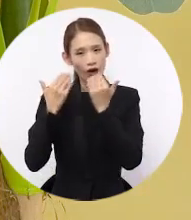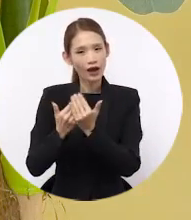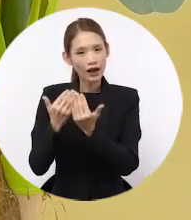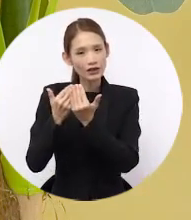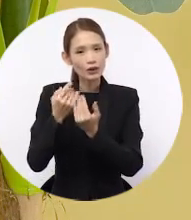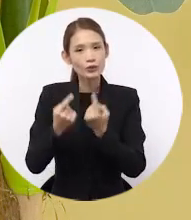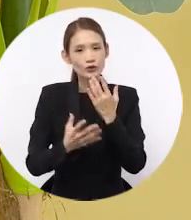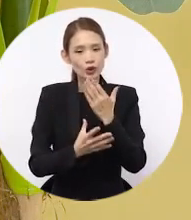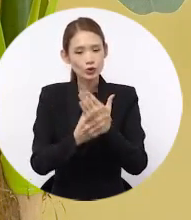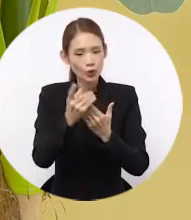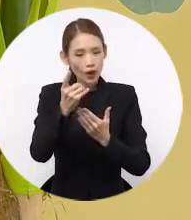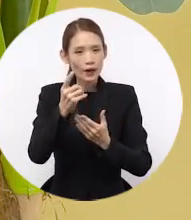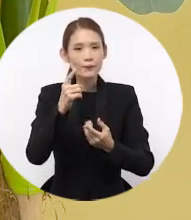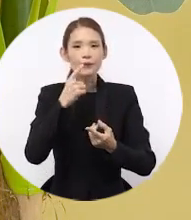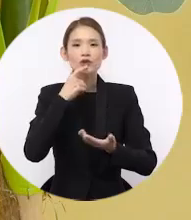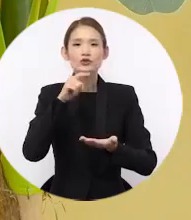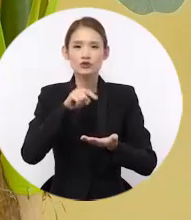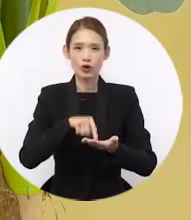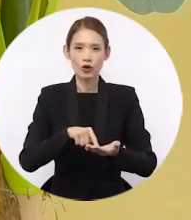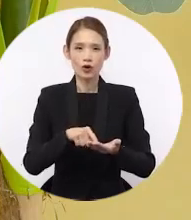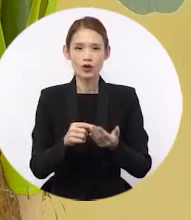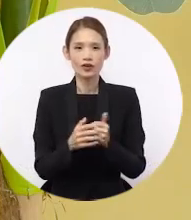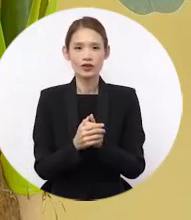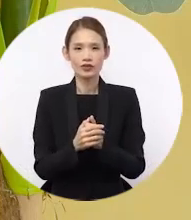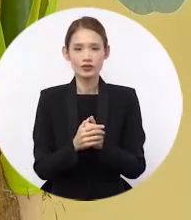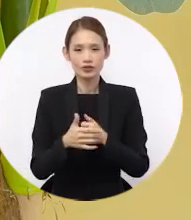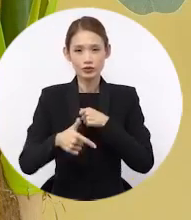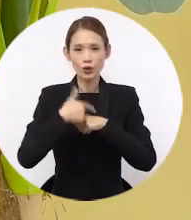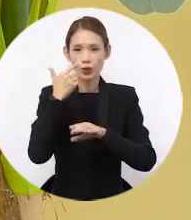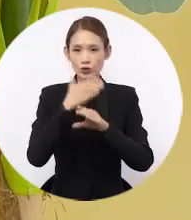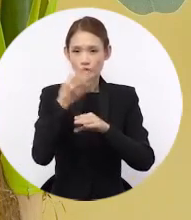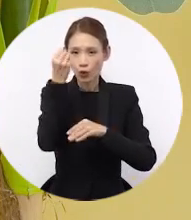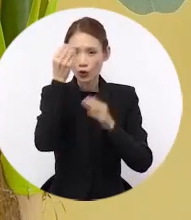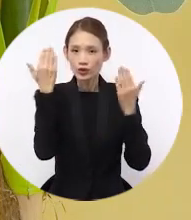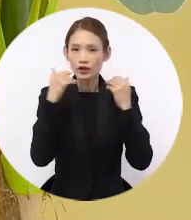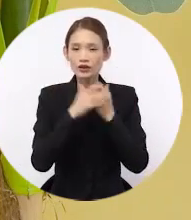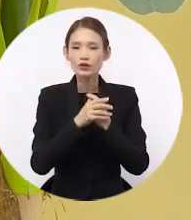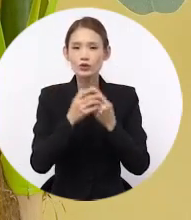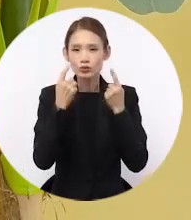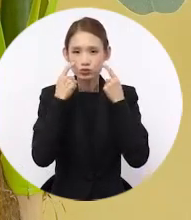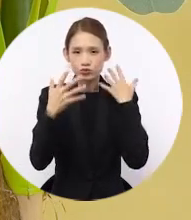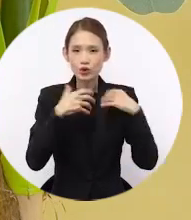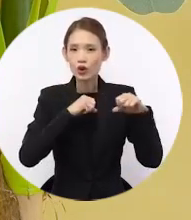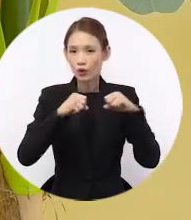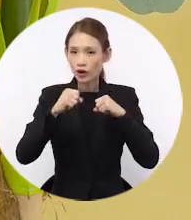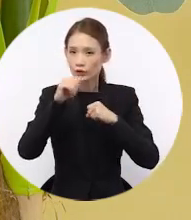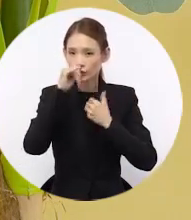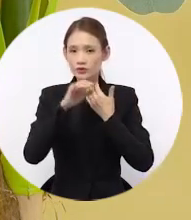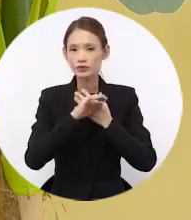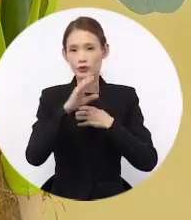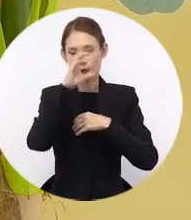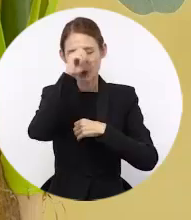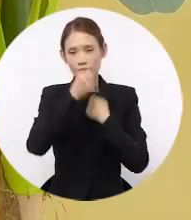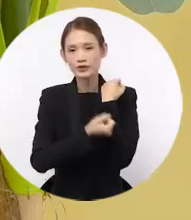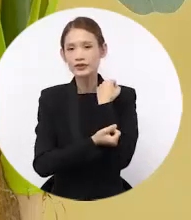성장한 학생들보다 통합이 더 쉽고 일 수도 있겠지만은 네, 초중고에도 분명히 그런 식으로 활동을 한다면 좋은 영향을 줄 수도 있을